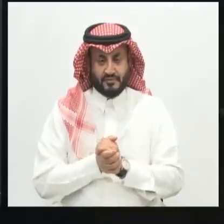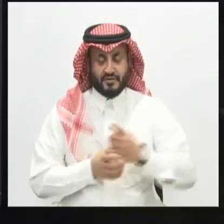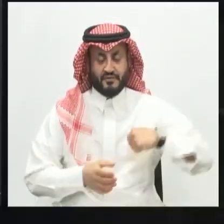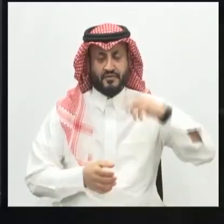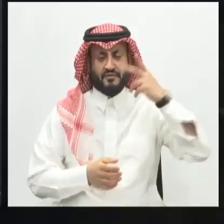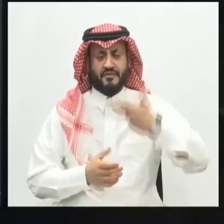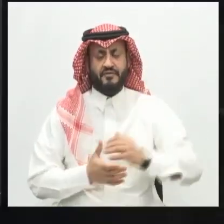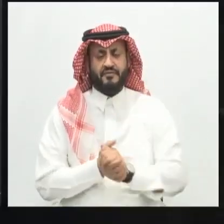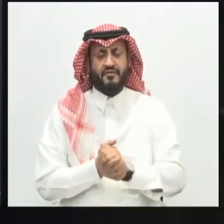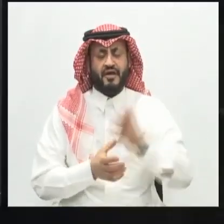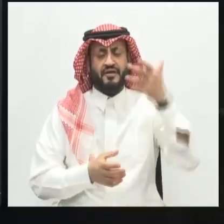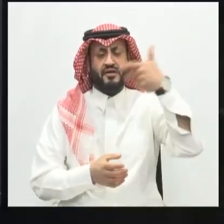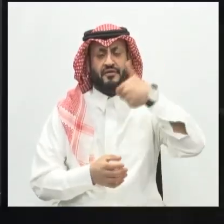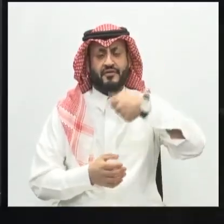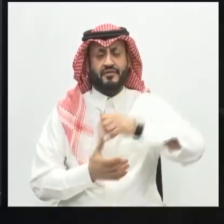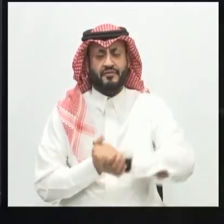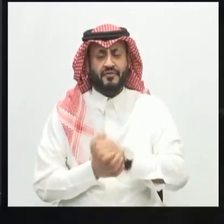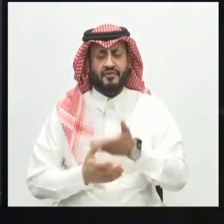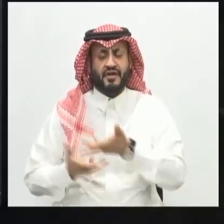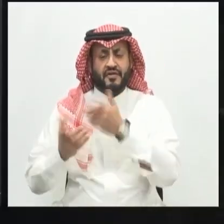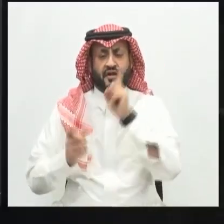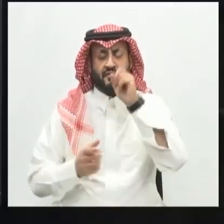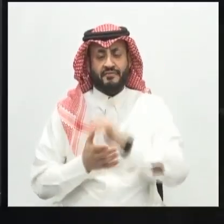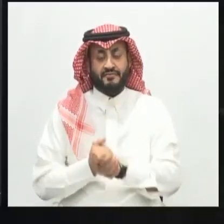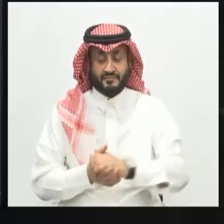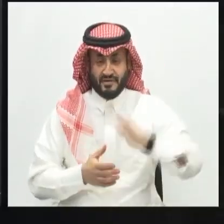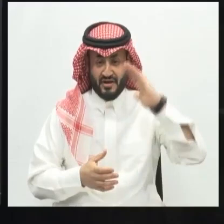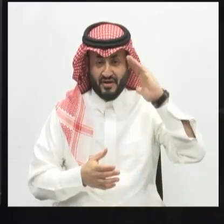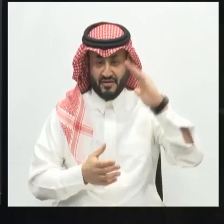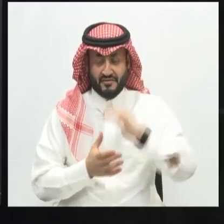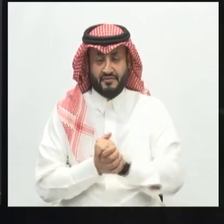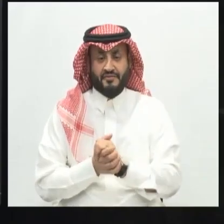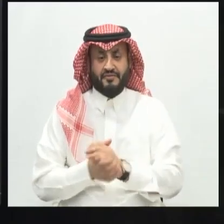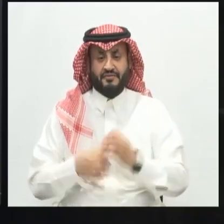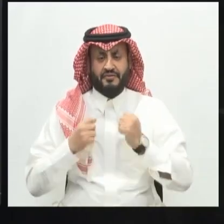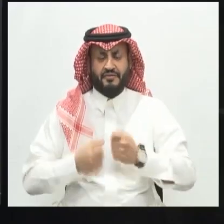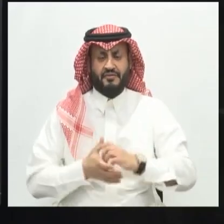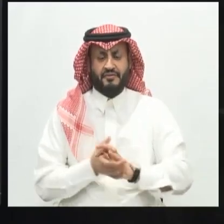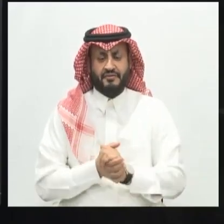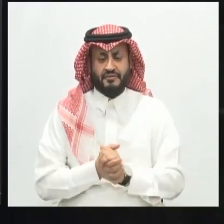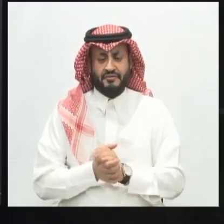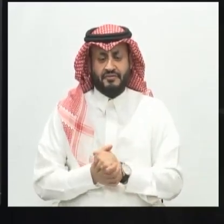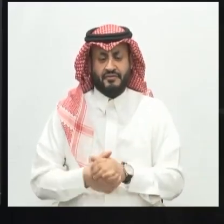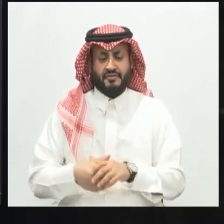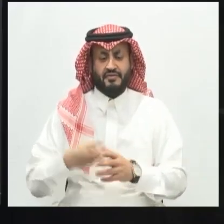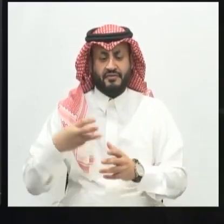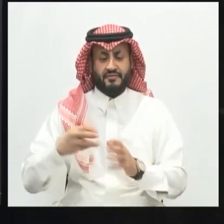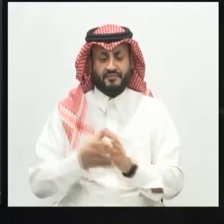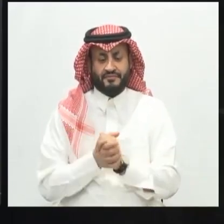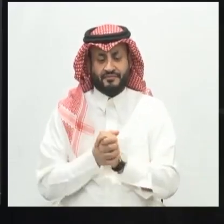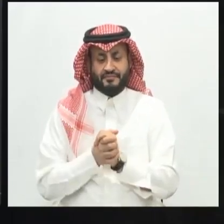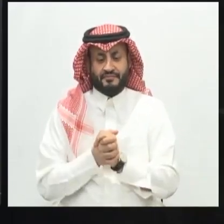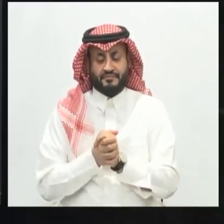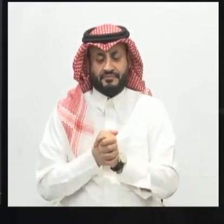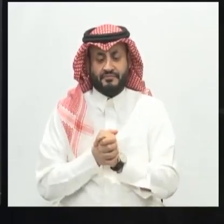بسم الله والصلاه والسلام على رسول الله اهلا وسهلا بطلاب الصف الثالث نبدا درسنا لهذا اليوم